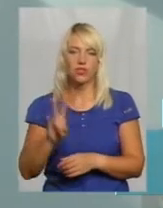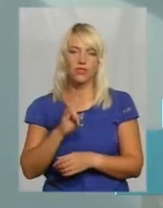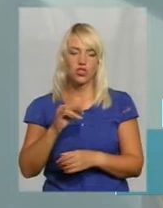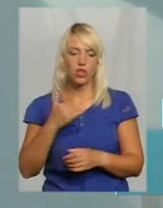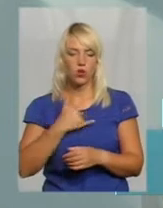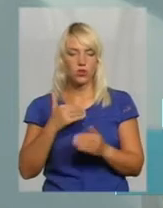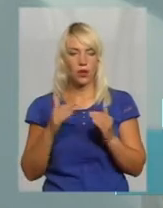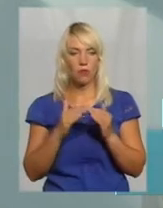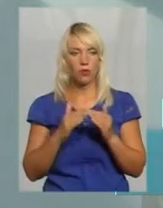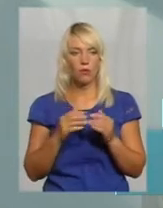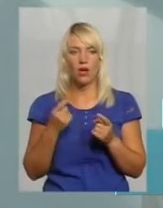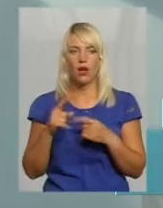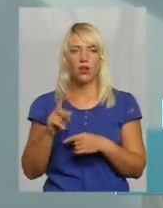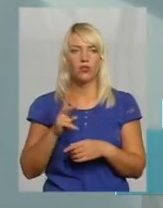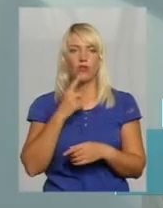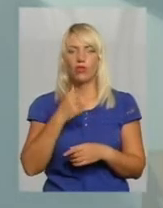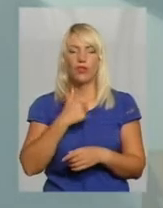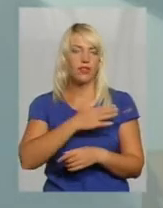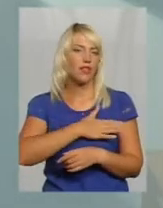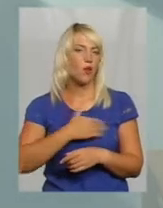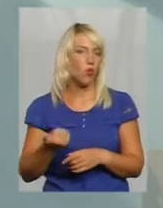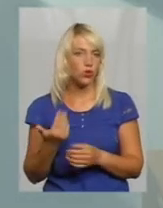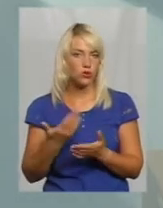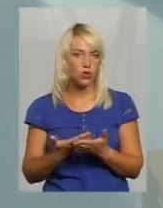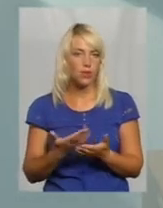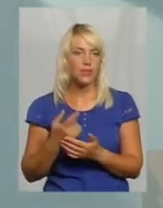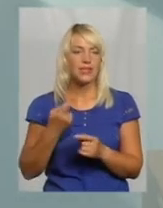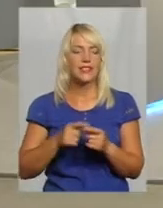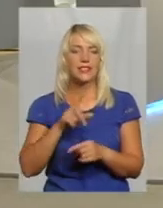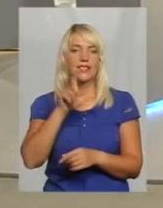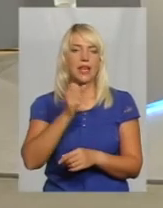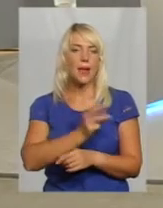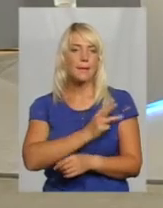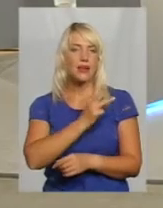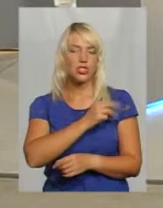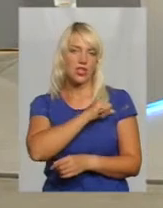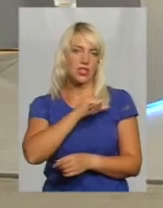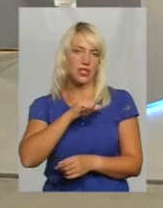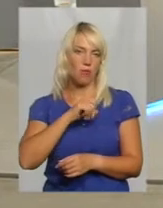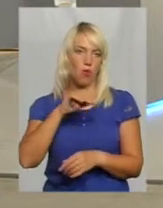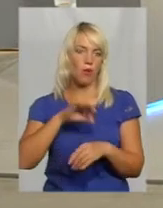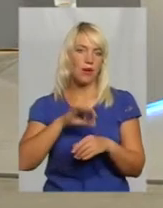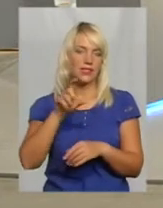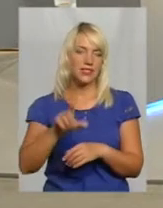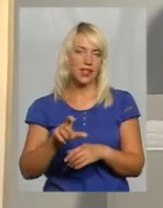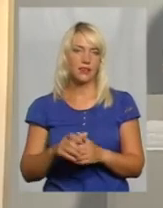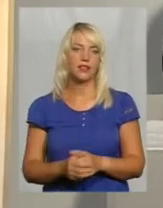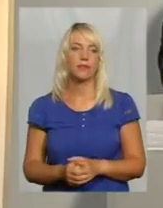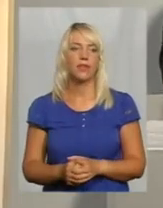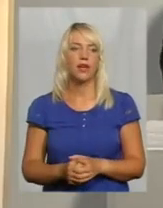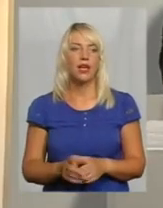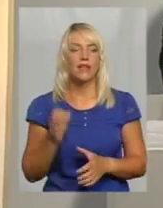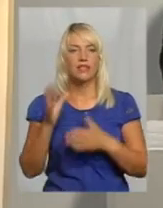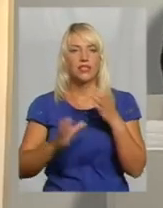священника, інший каже, що не хоче. Ну, тобто це за бажанням самого пацієнта. От